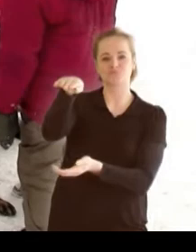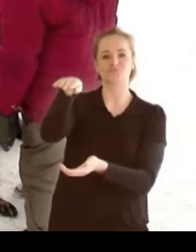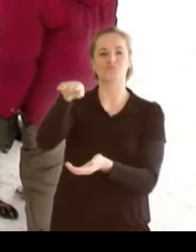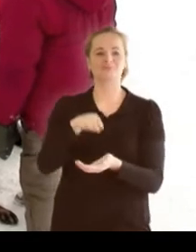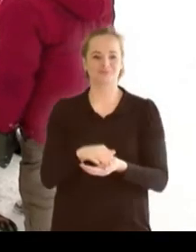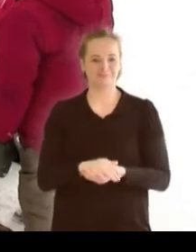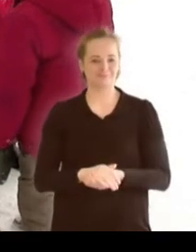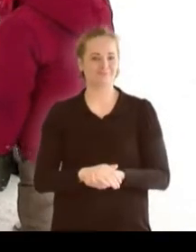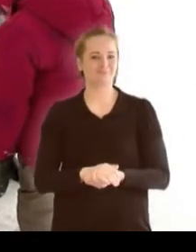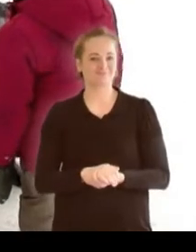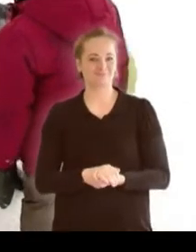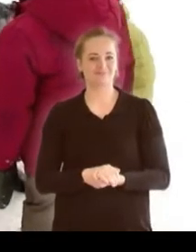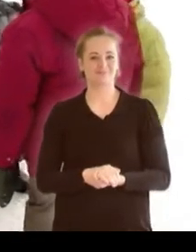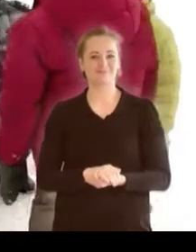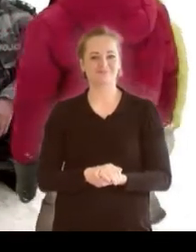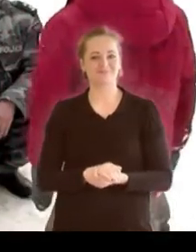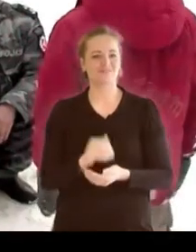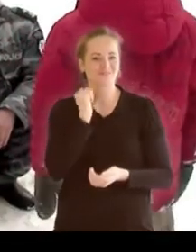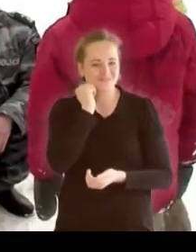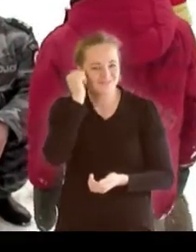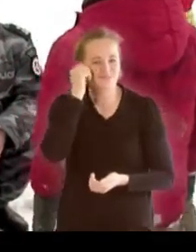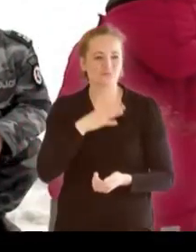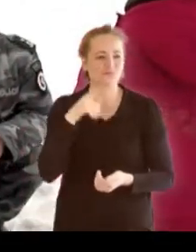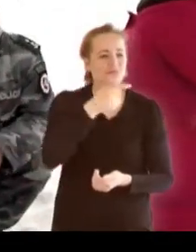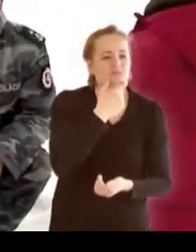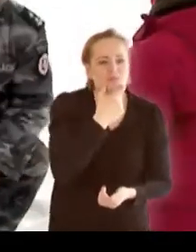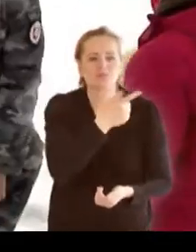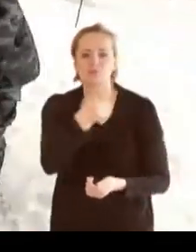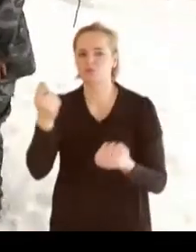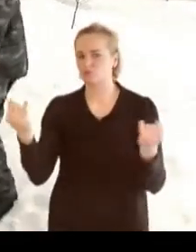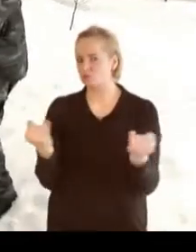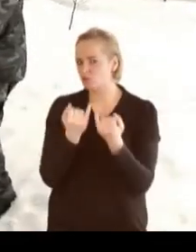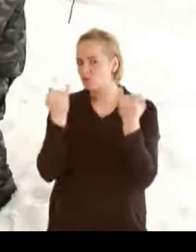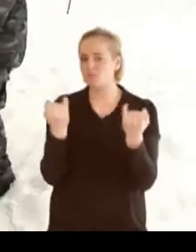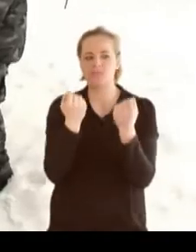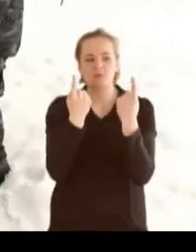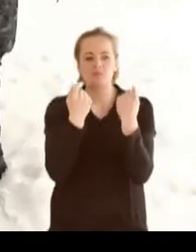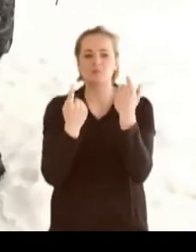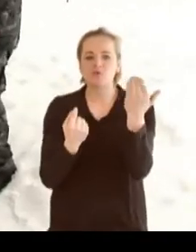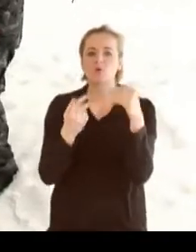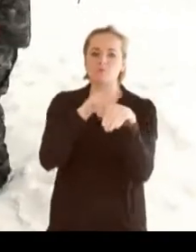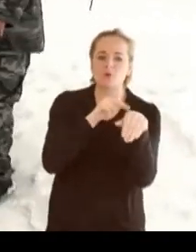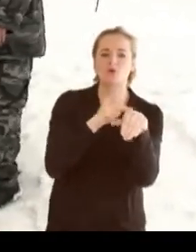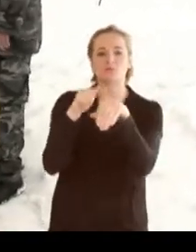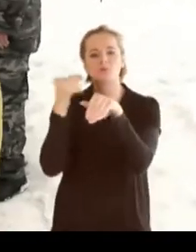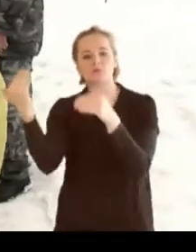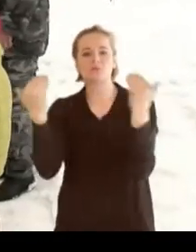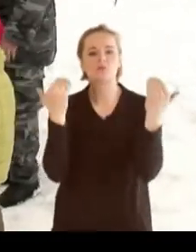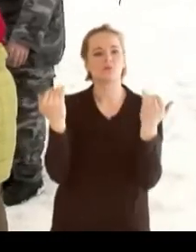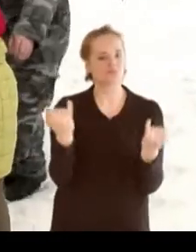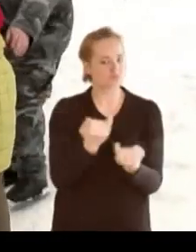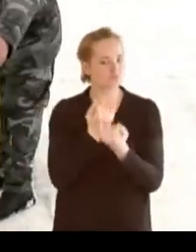Ačiū vyresniajam komisarui Aleksandrui Aleksandravičiui, kad priėmė mus į svečius. Linkime